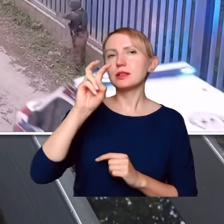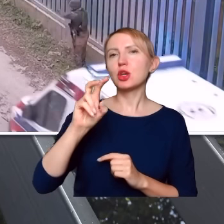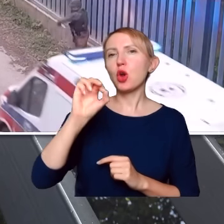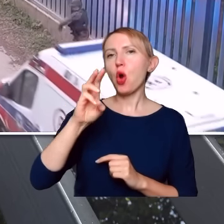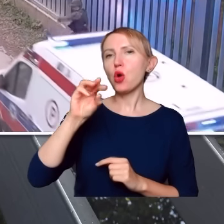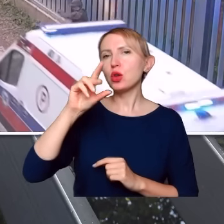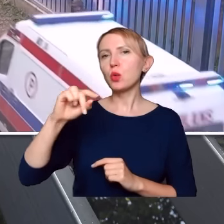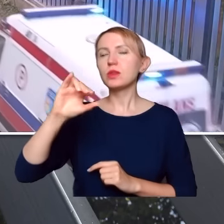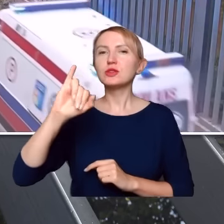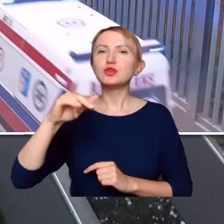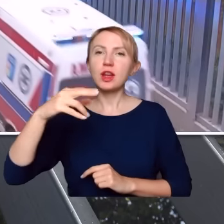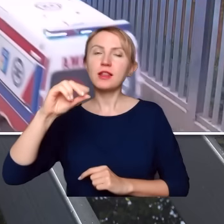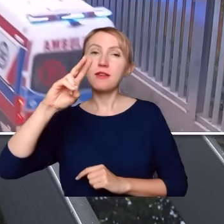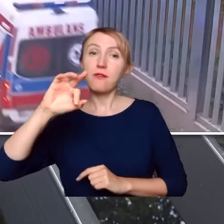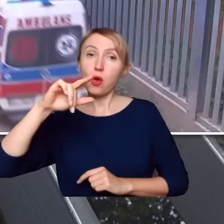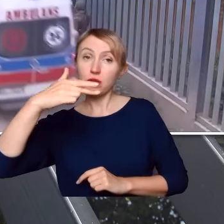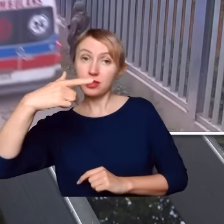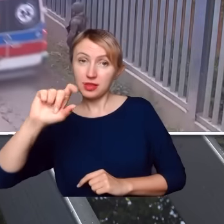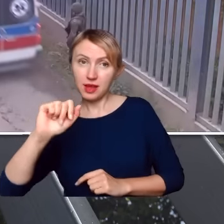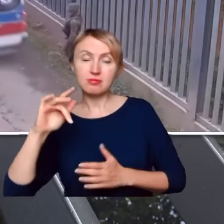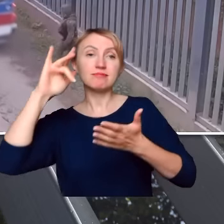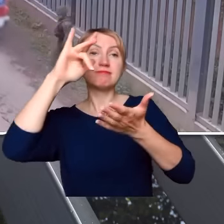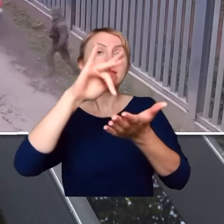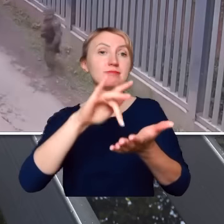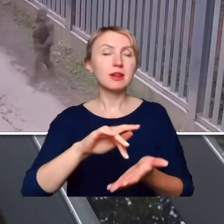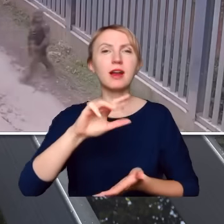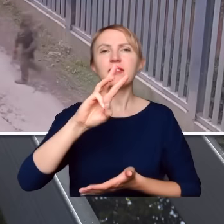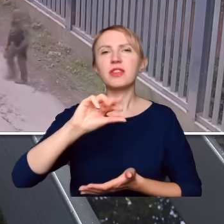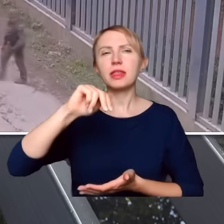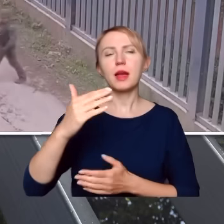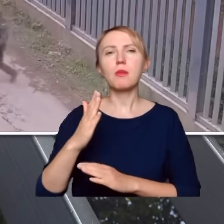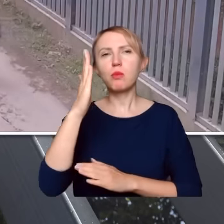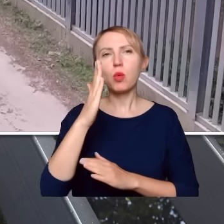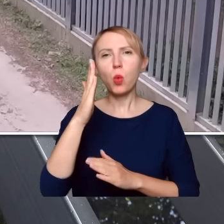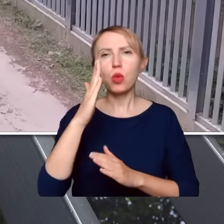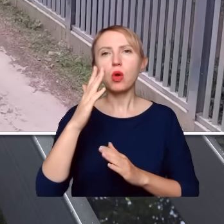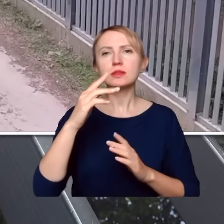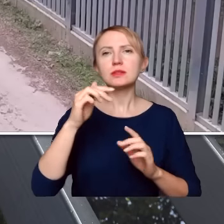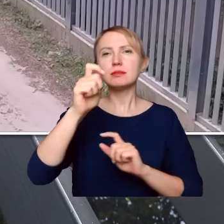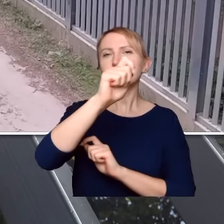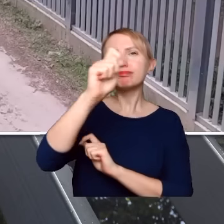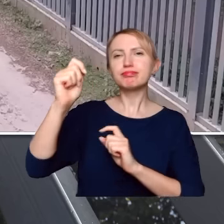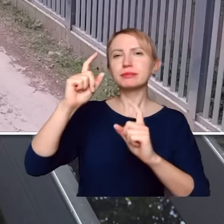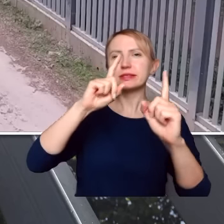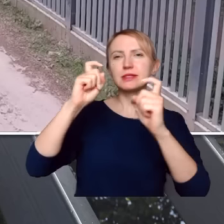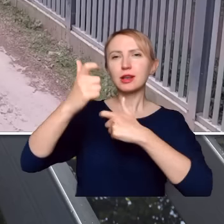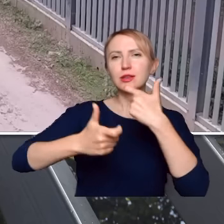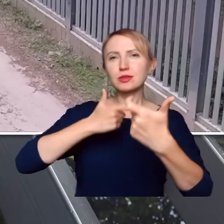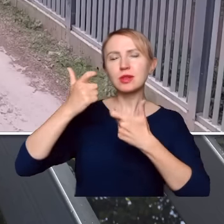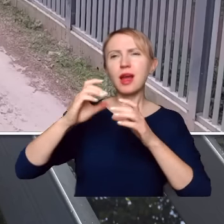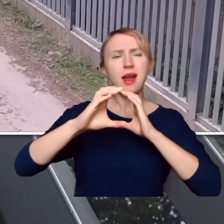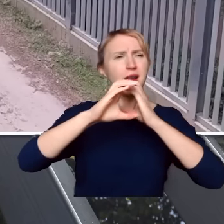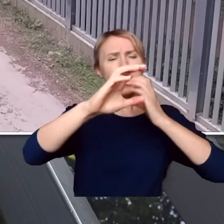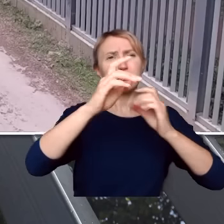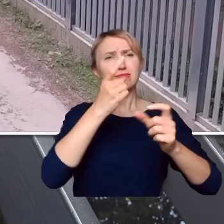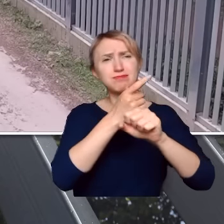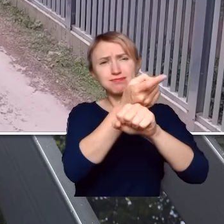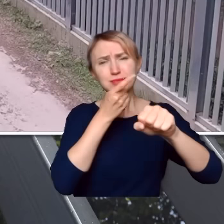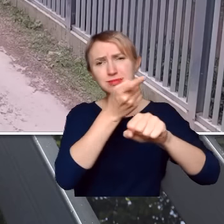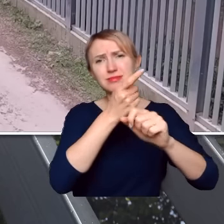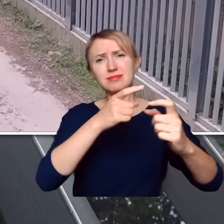do stolicy Wietnamu Północnego i fotografowała się na tle armat przeciwlotniczych